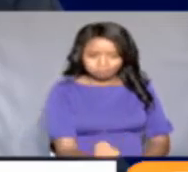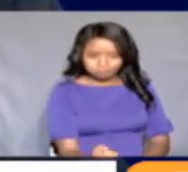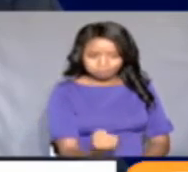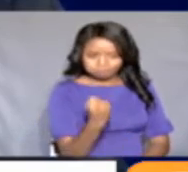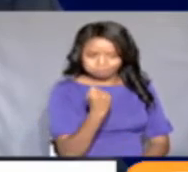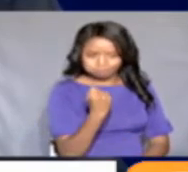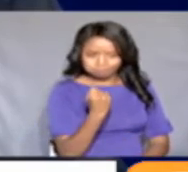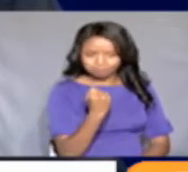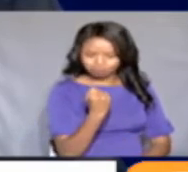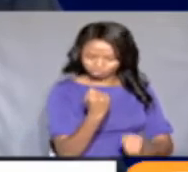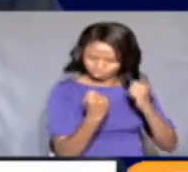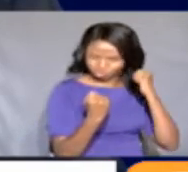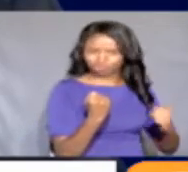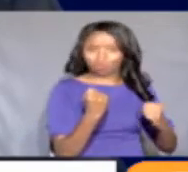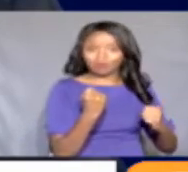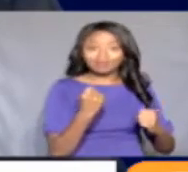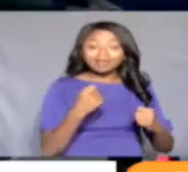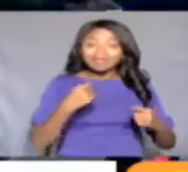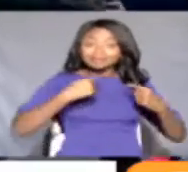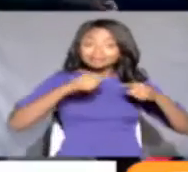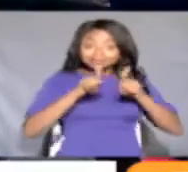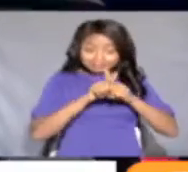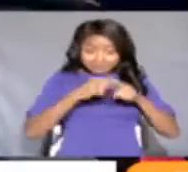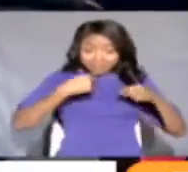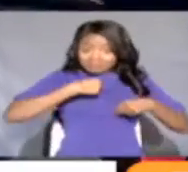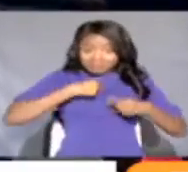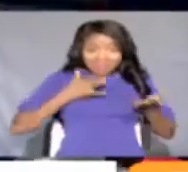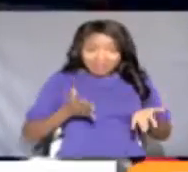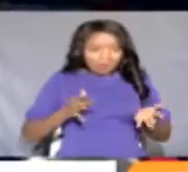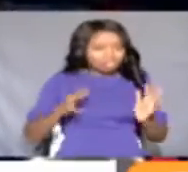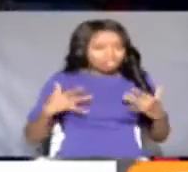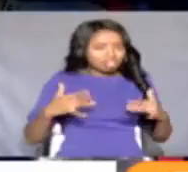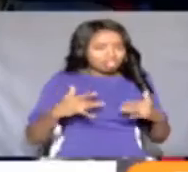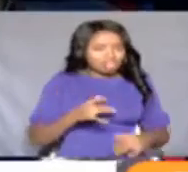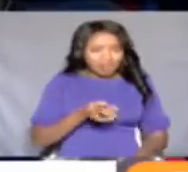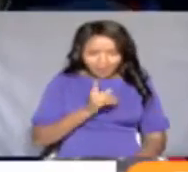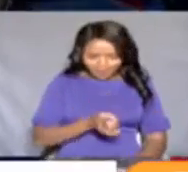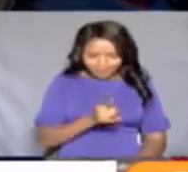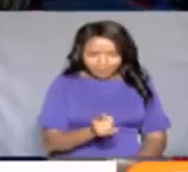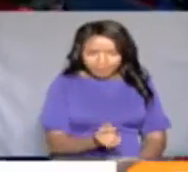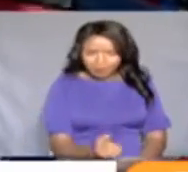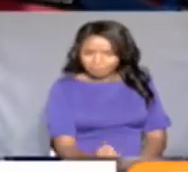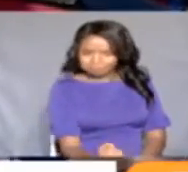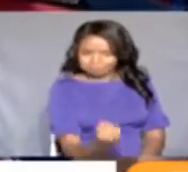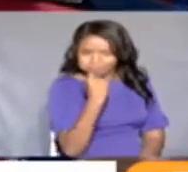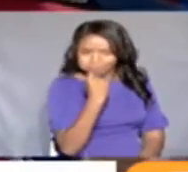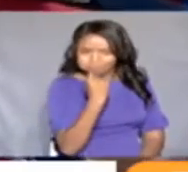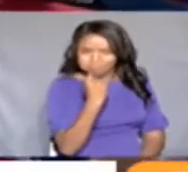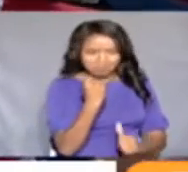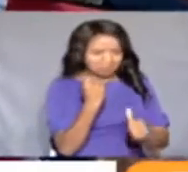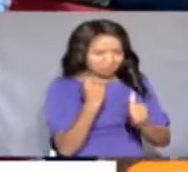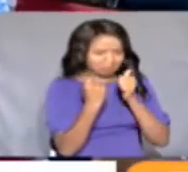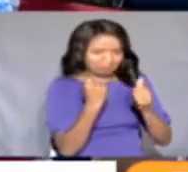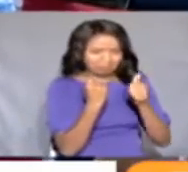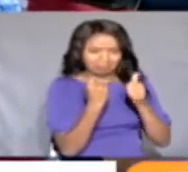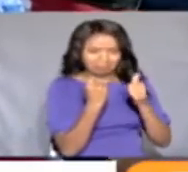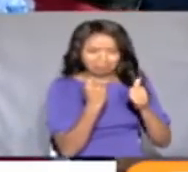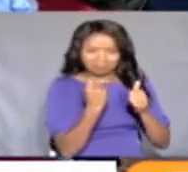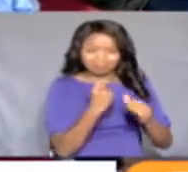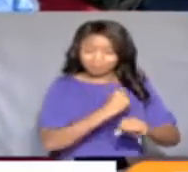Obisasa niko sawa. Kwa hivyo dawa ni mengi. Kuuliza maswali mengine lakini